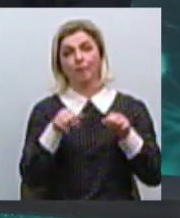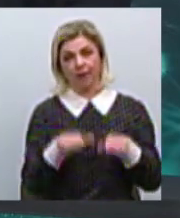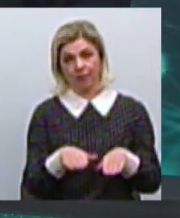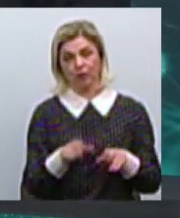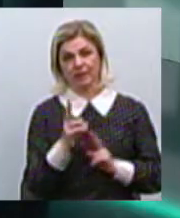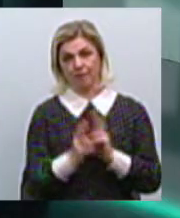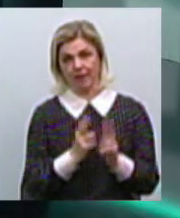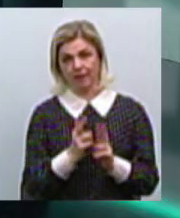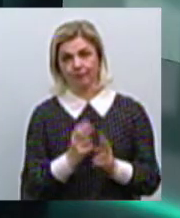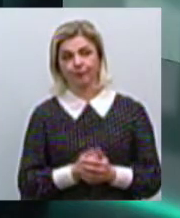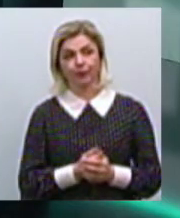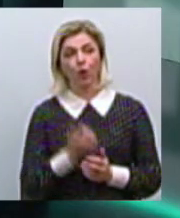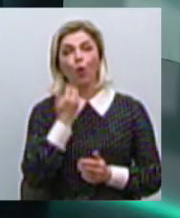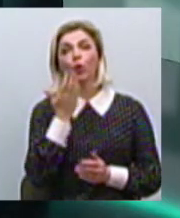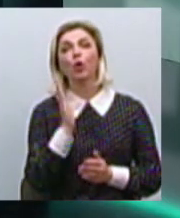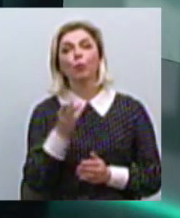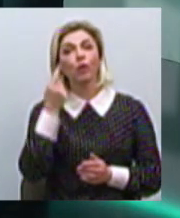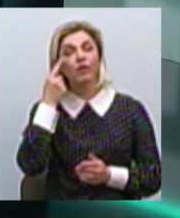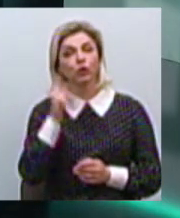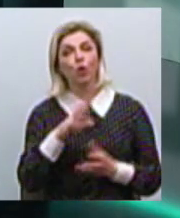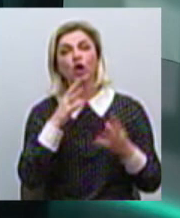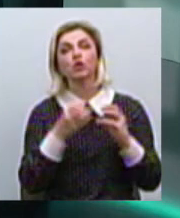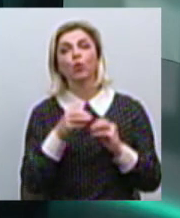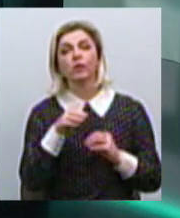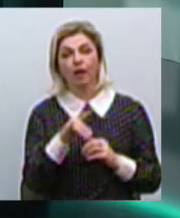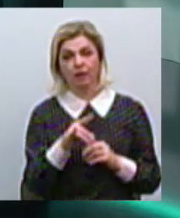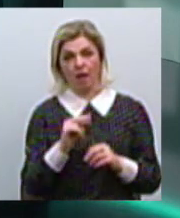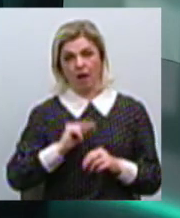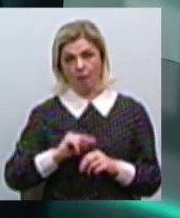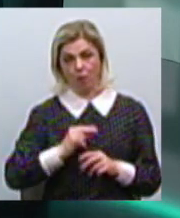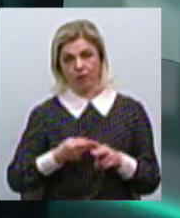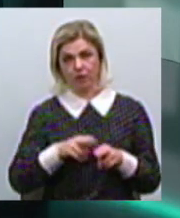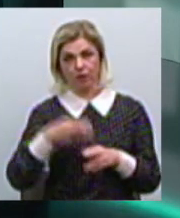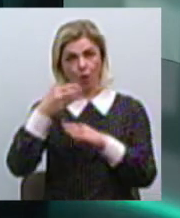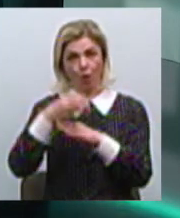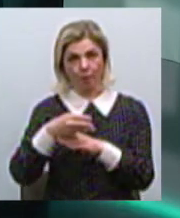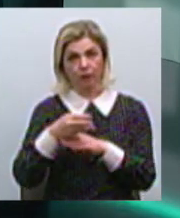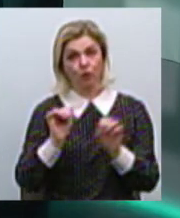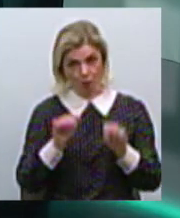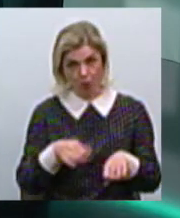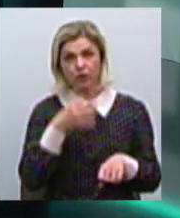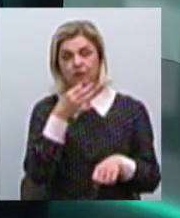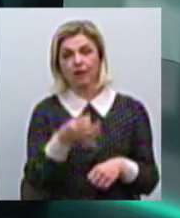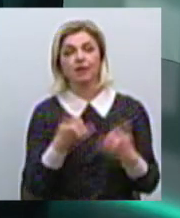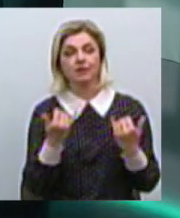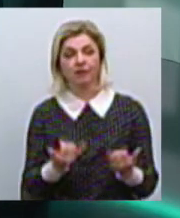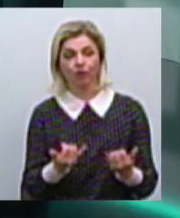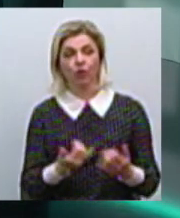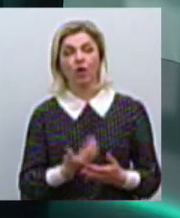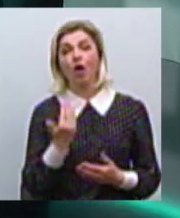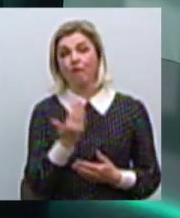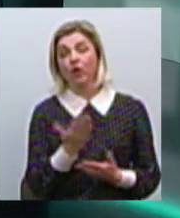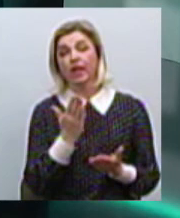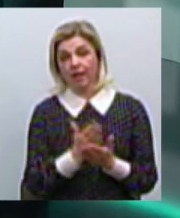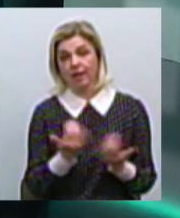А скажіть, будь ласка, коли будуть відомі результати роботи цього комплексу? Чи можна вже сказати сьогодні? Вони є вже